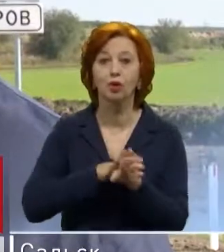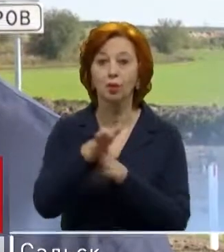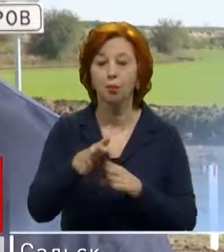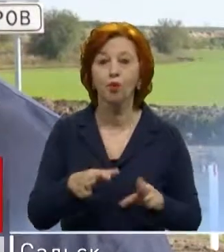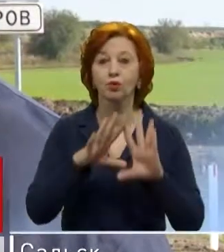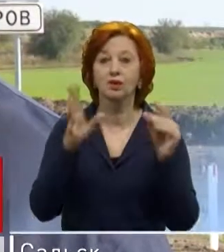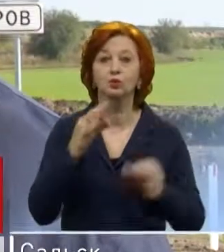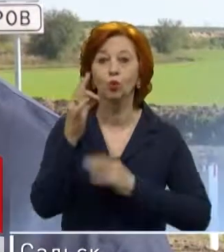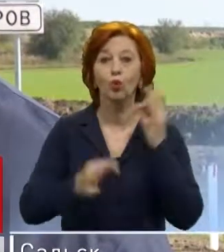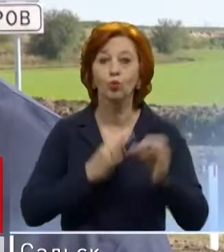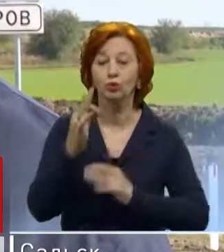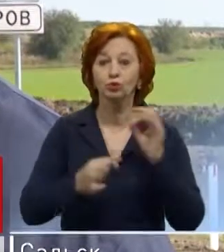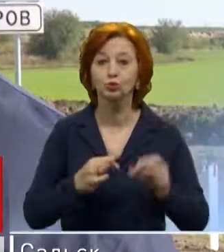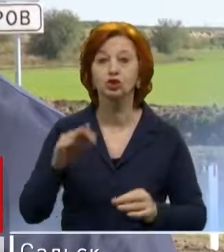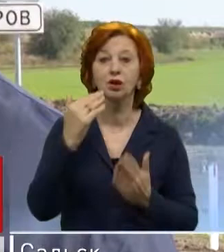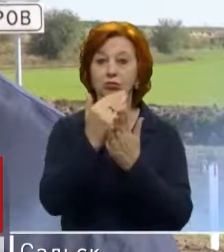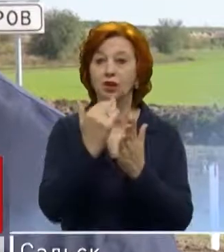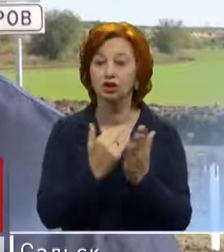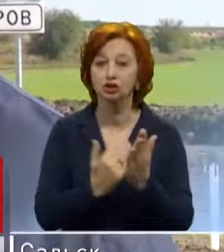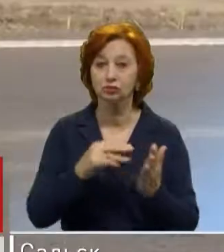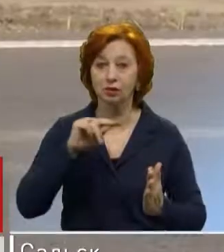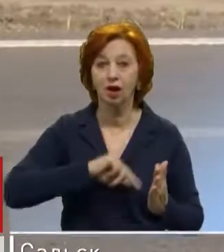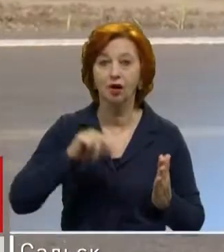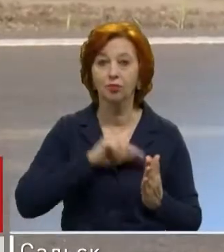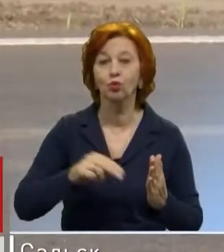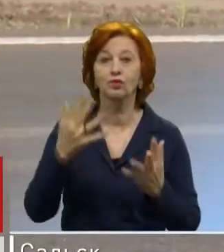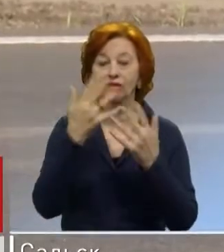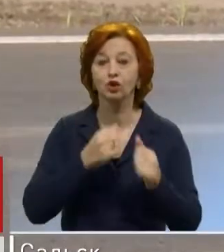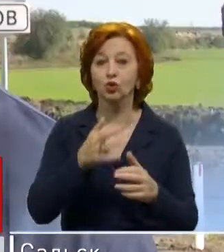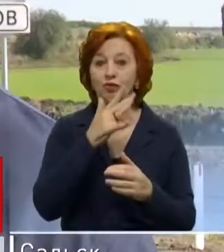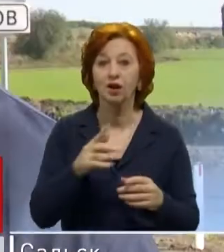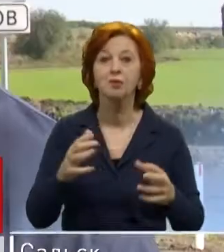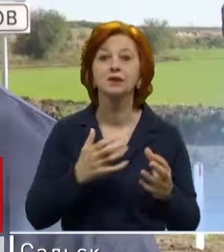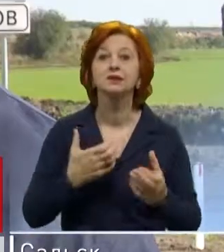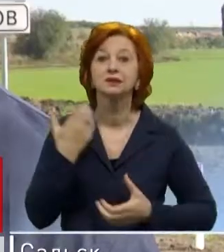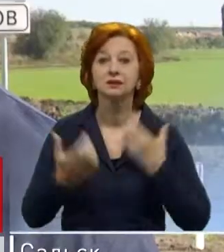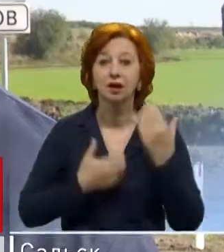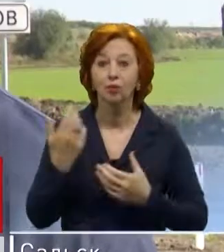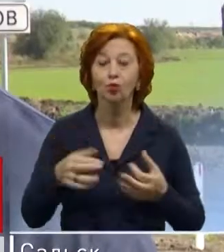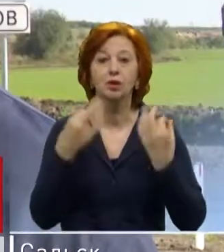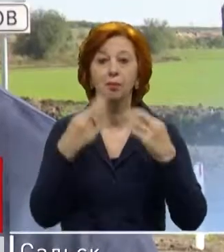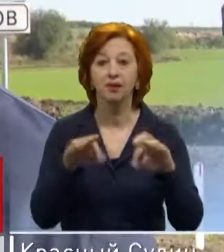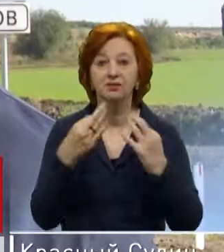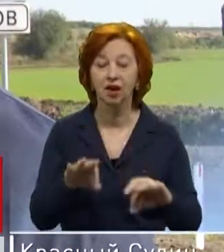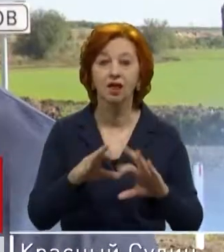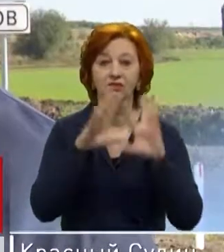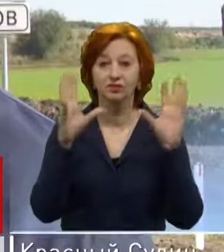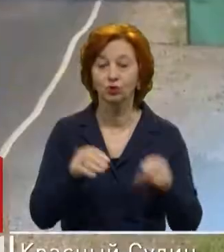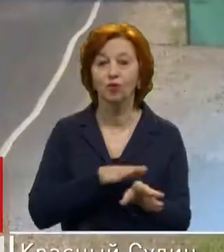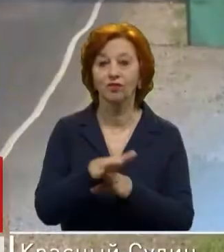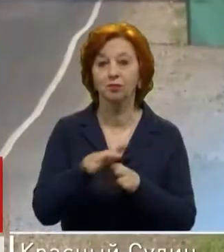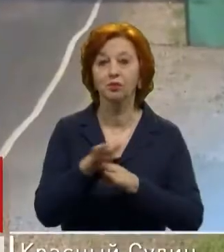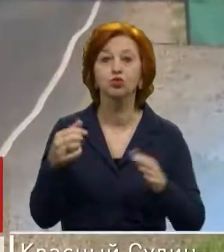круглосуточный режим работы, то есть и в дневное, и в ночное время суток. Мощность заводов асфальтобетонных позволяет выполнить данные виды работы в сжатые